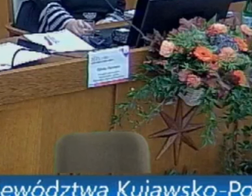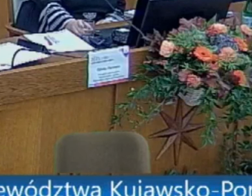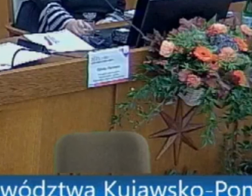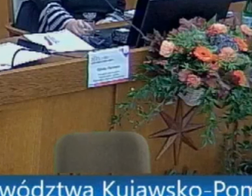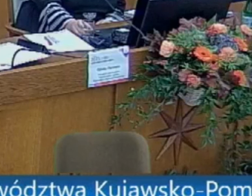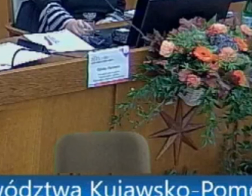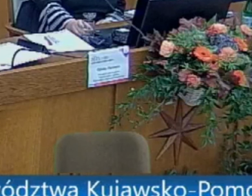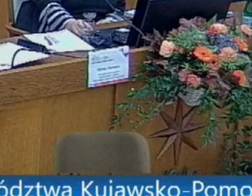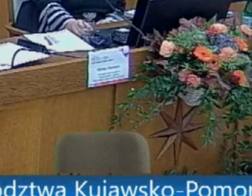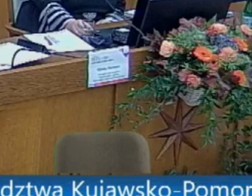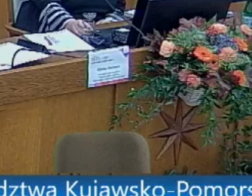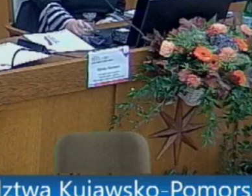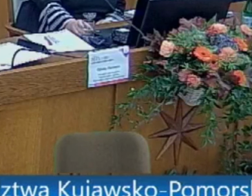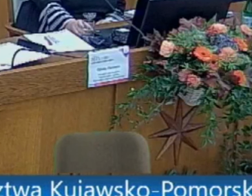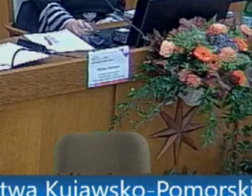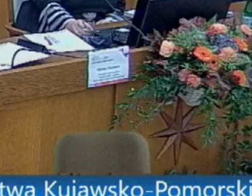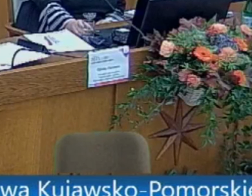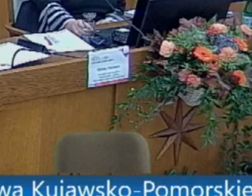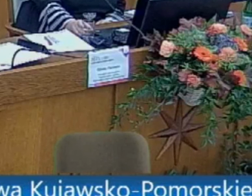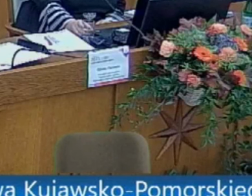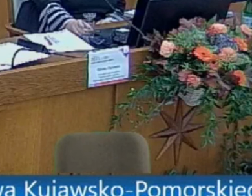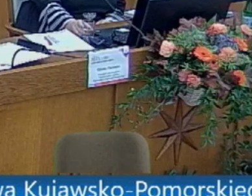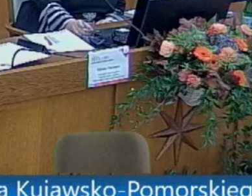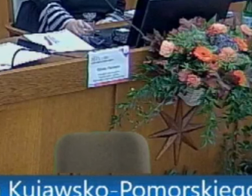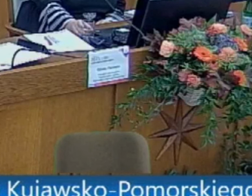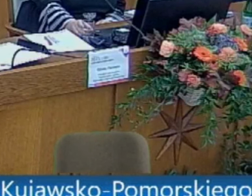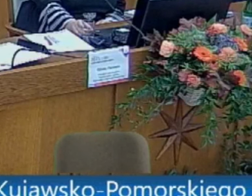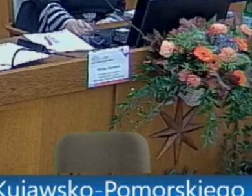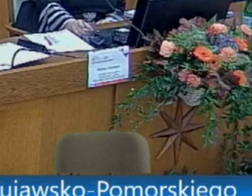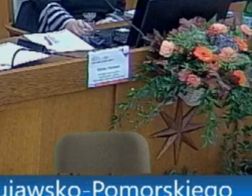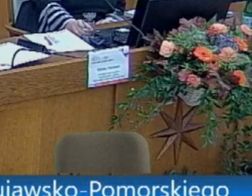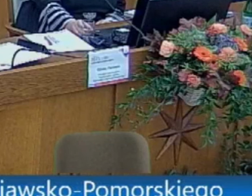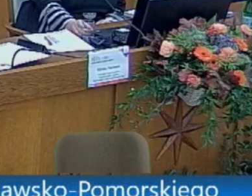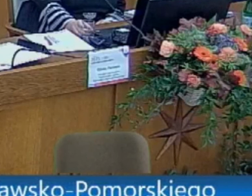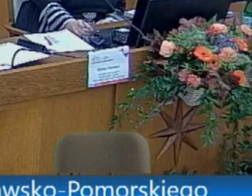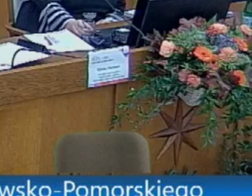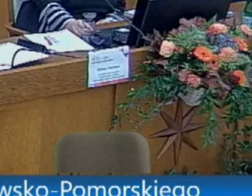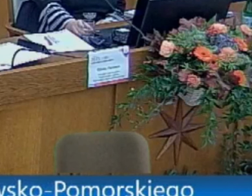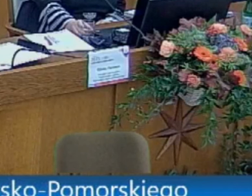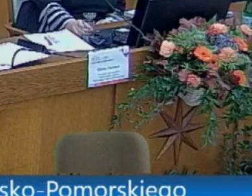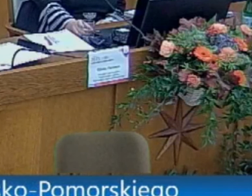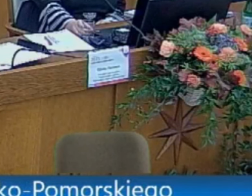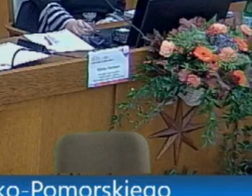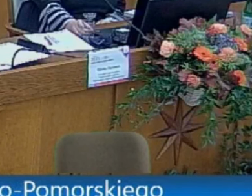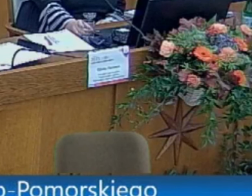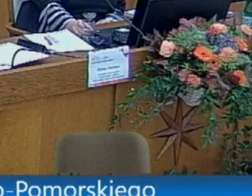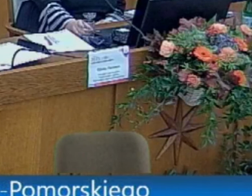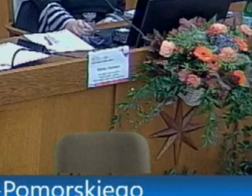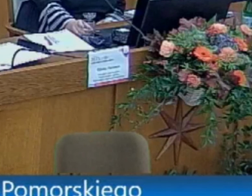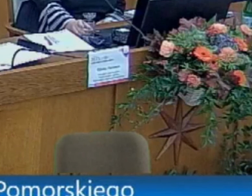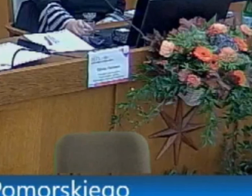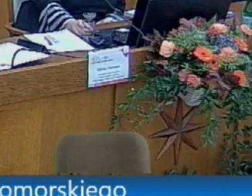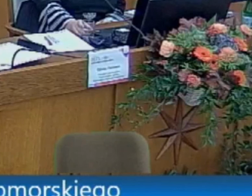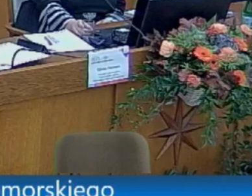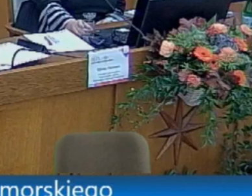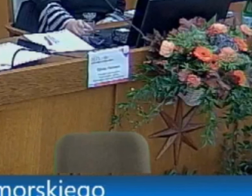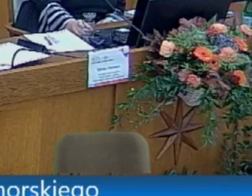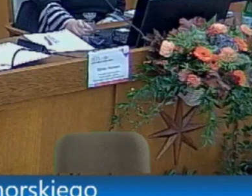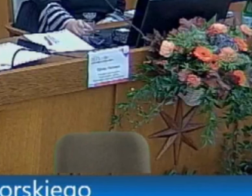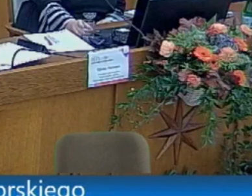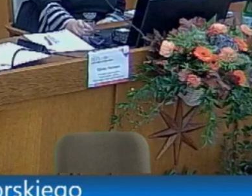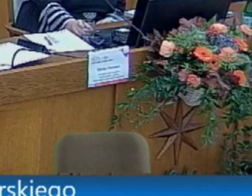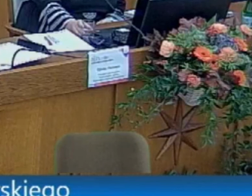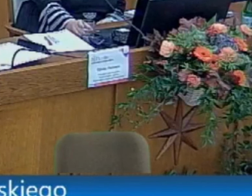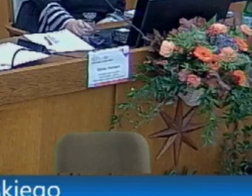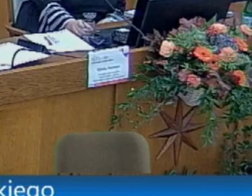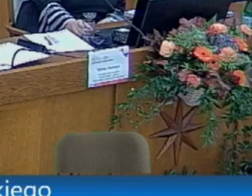sytuacja w poszczególnych województwach, jeśli chodzi o ten sejmik młodzieżowy, bo tak to będę nazywał podczas dzisiejszego spotkania. I